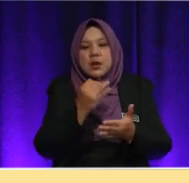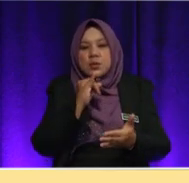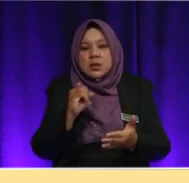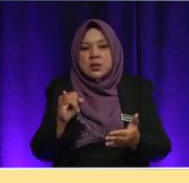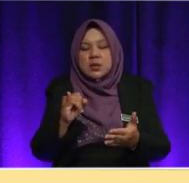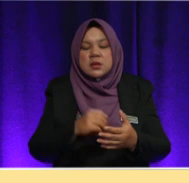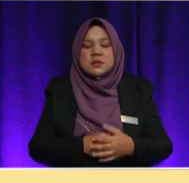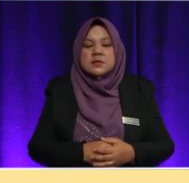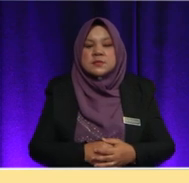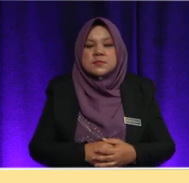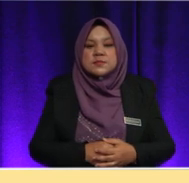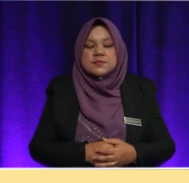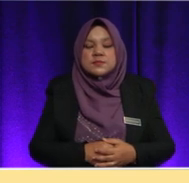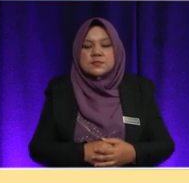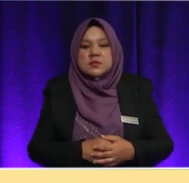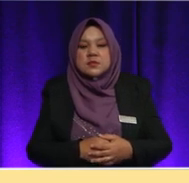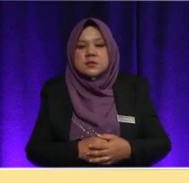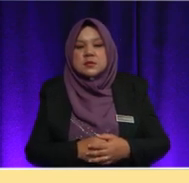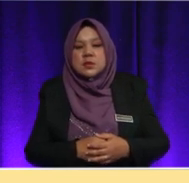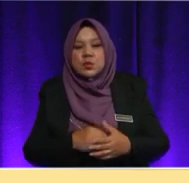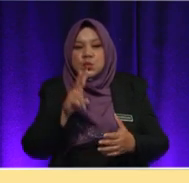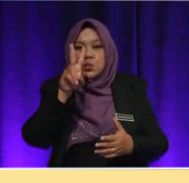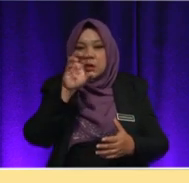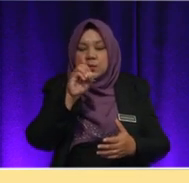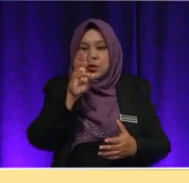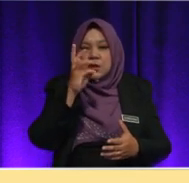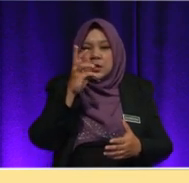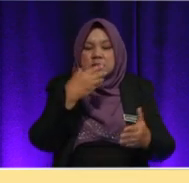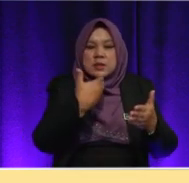pelatihan tenaga negara 2016